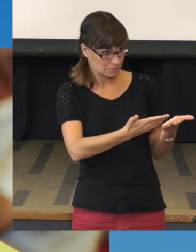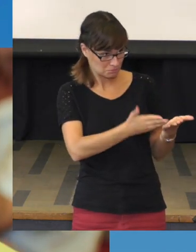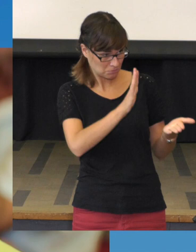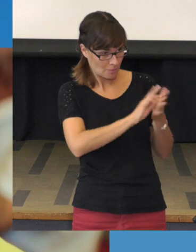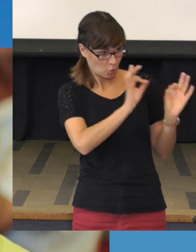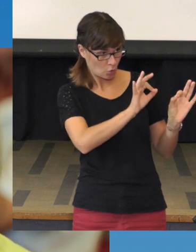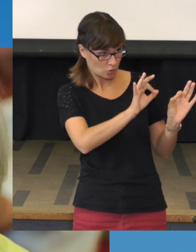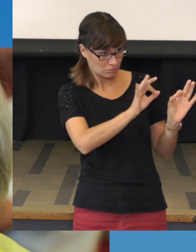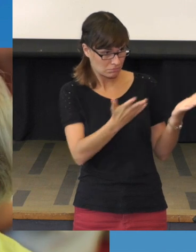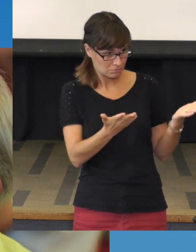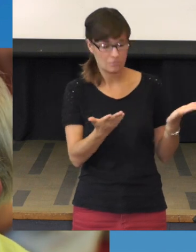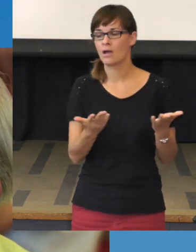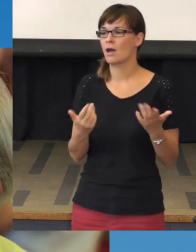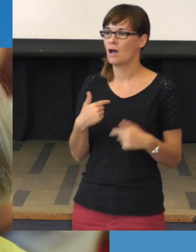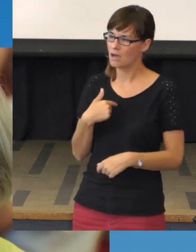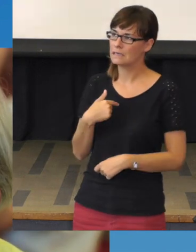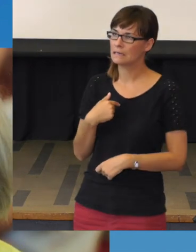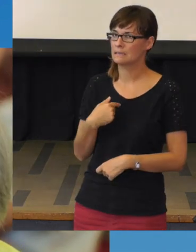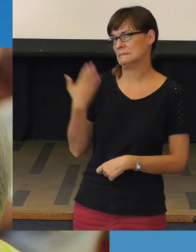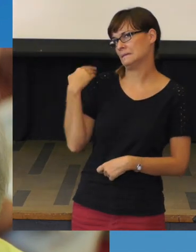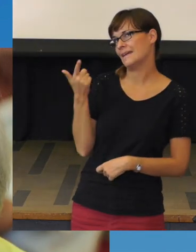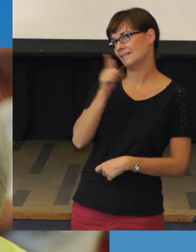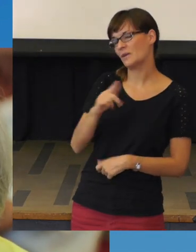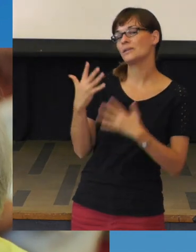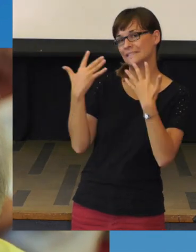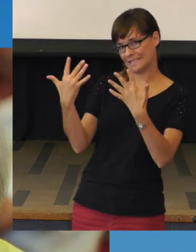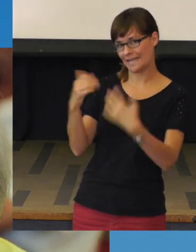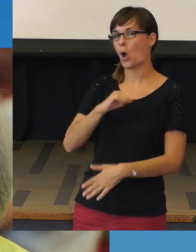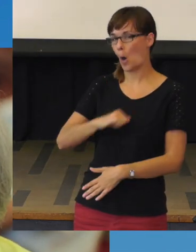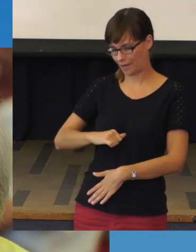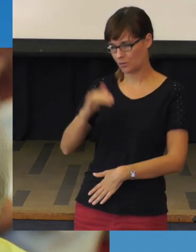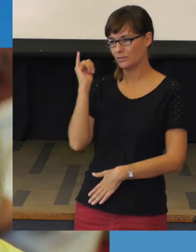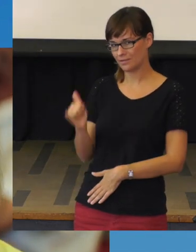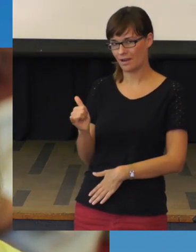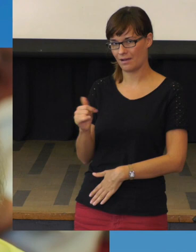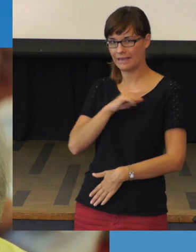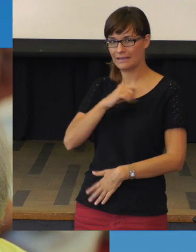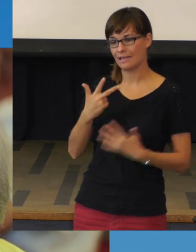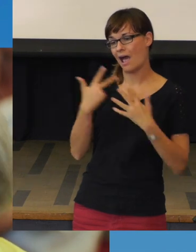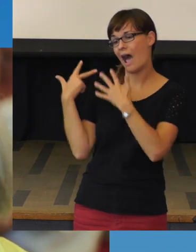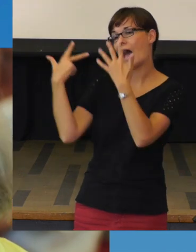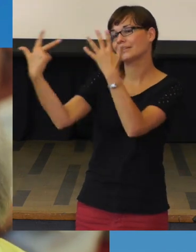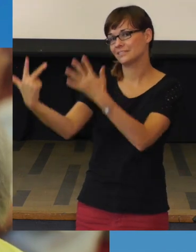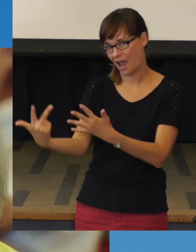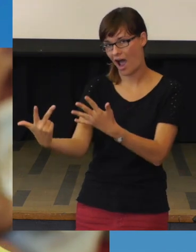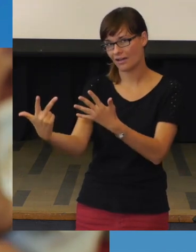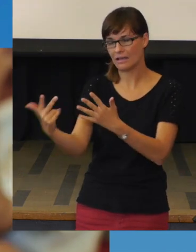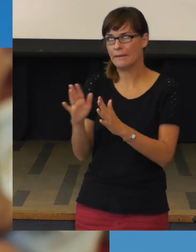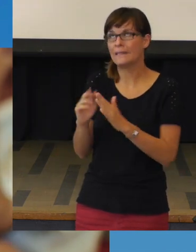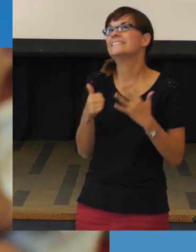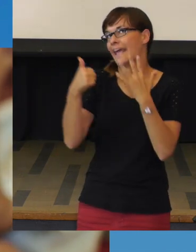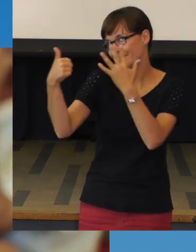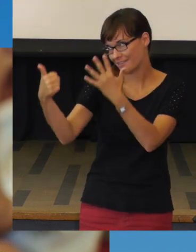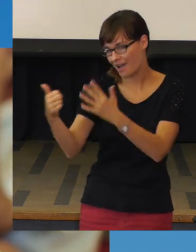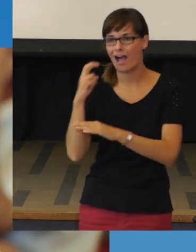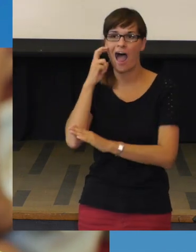Ich sage mal, es ist in 2010 gewesen. Ich bin heute 8 Jahre älter geworden. 6 Jahre älter geworden. Ich